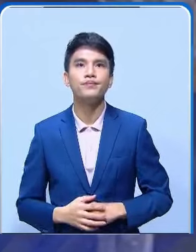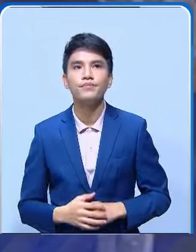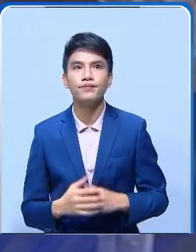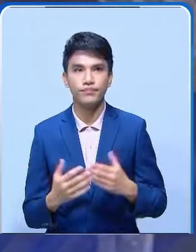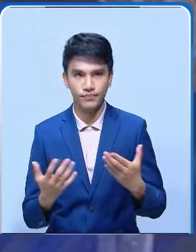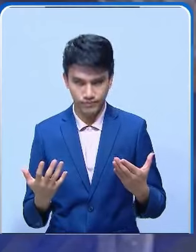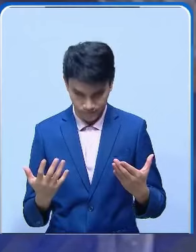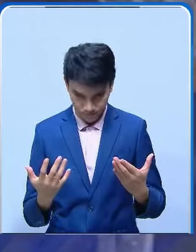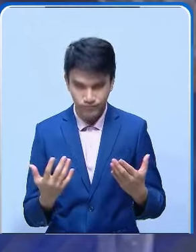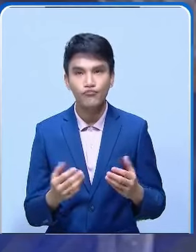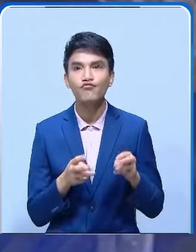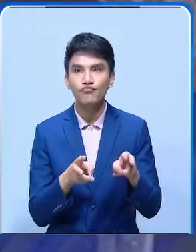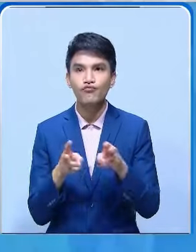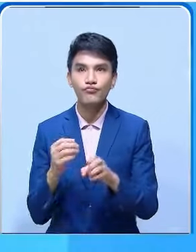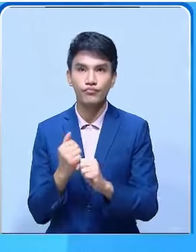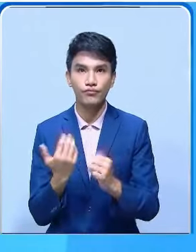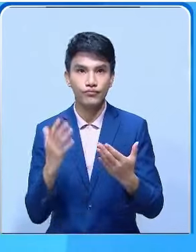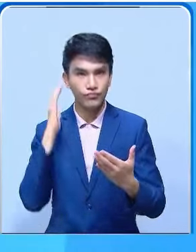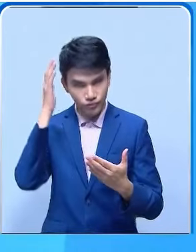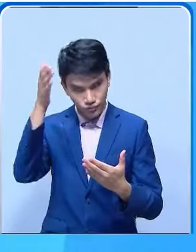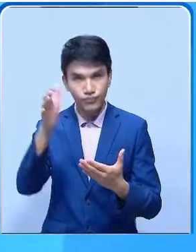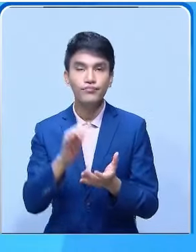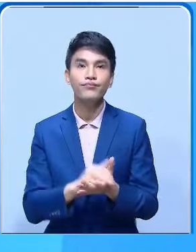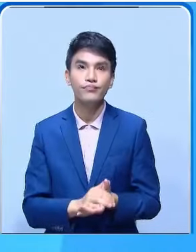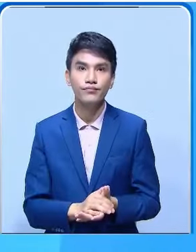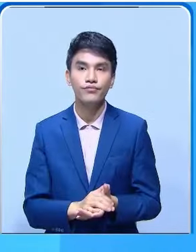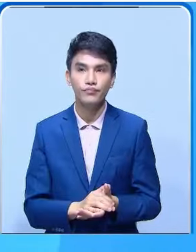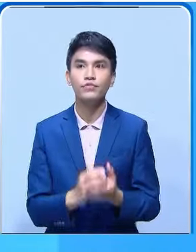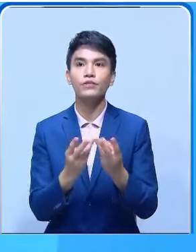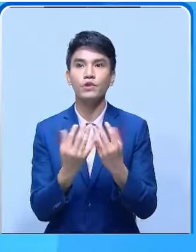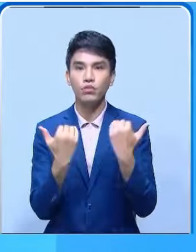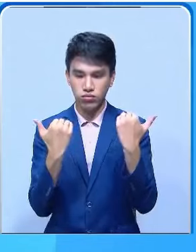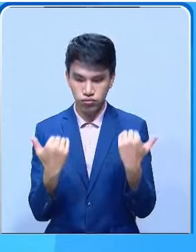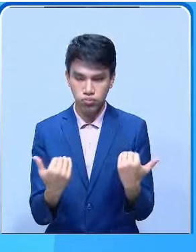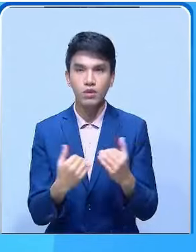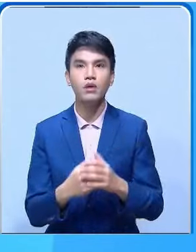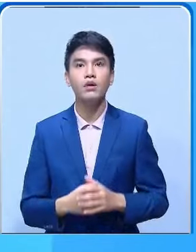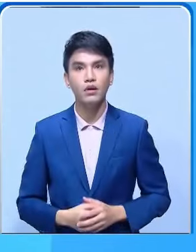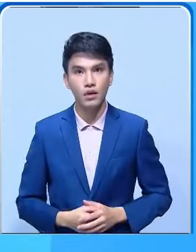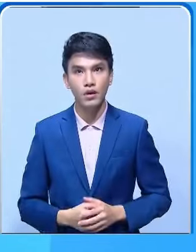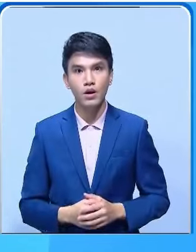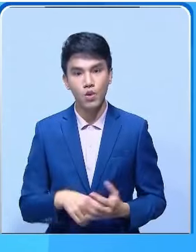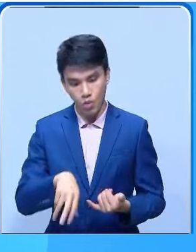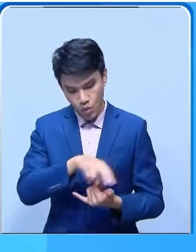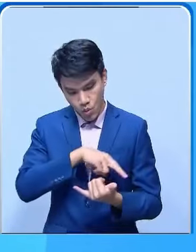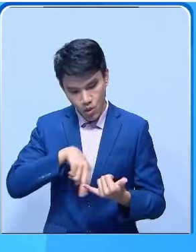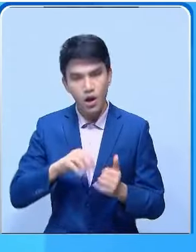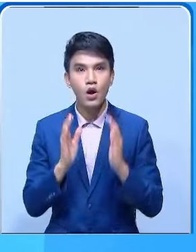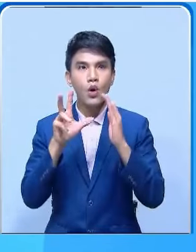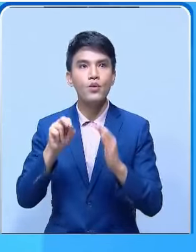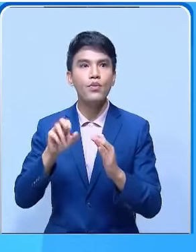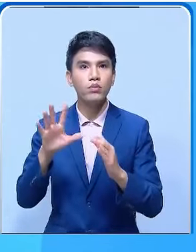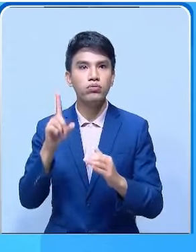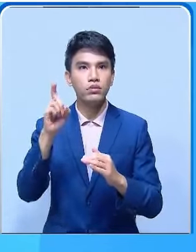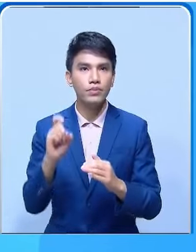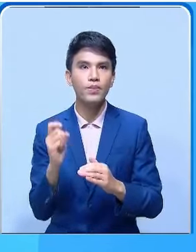แนวทางที่ว่าจะดำเนินคดีกันอย่างไรต่อไปอัปเดตตัวเลขล่าสุดเนี่ยตอนนี้รักรับการรักษาไปรถ 35คนเสียชีวิต